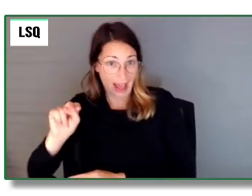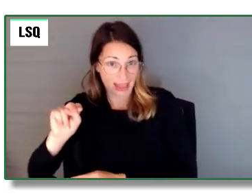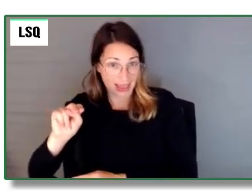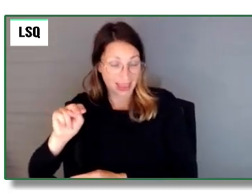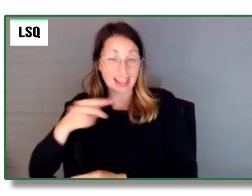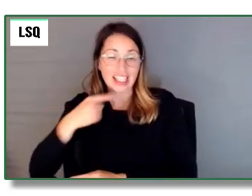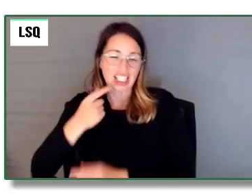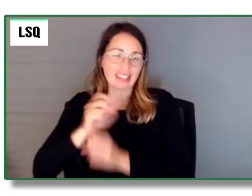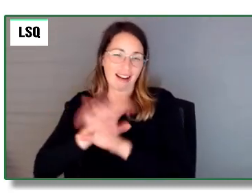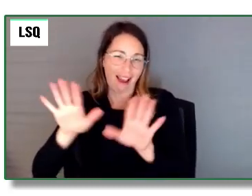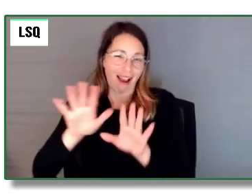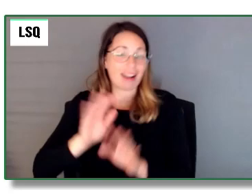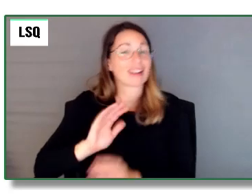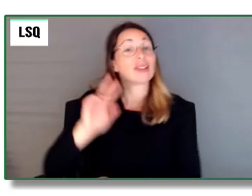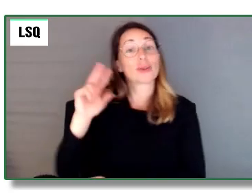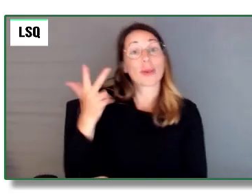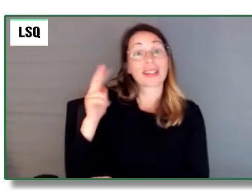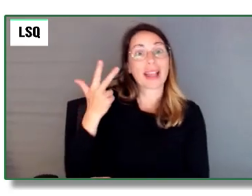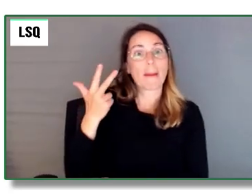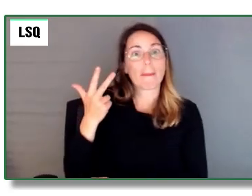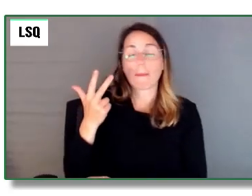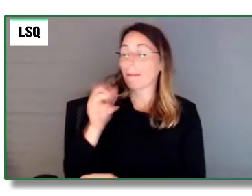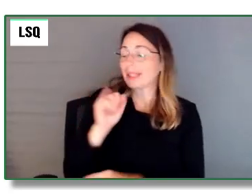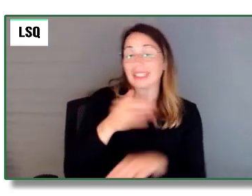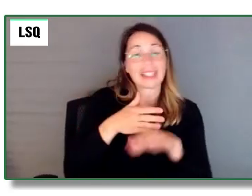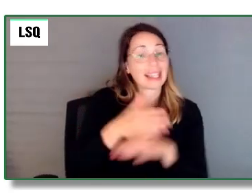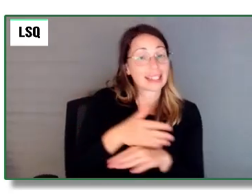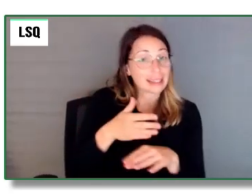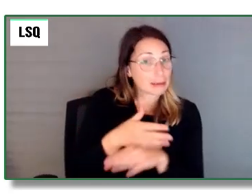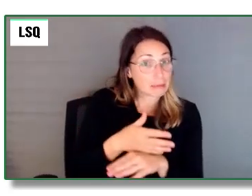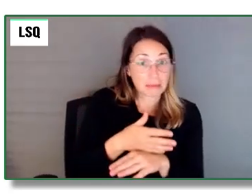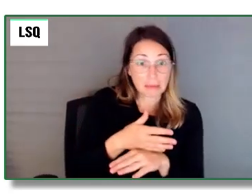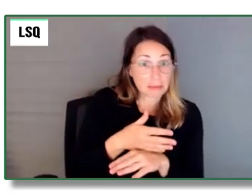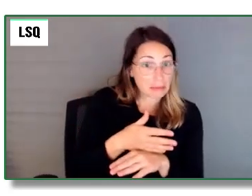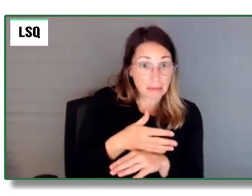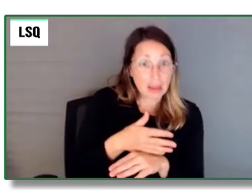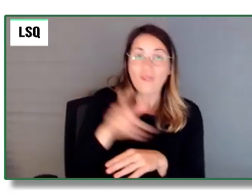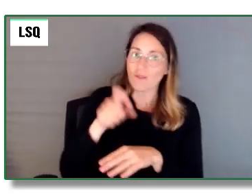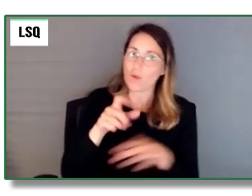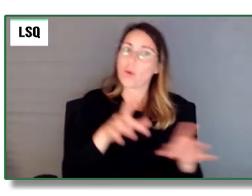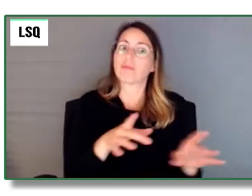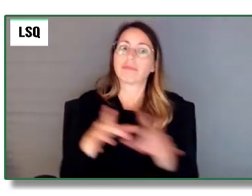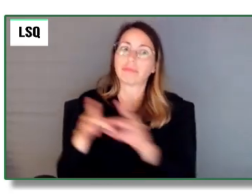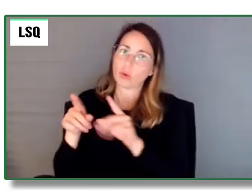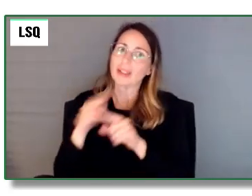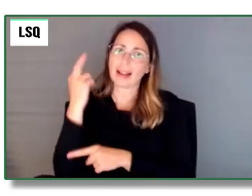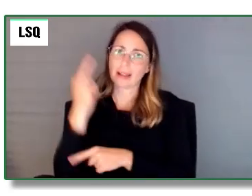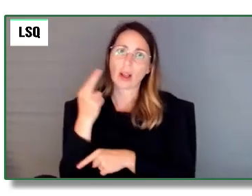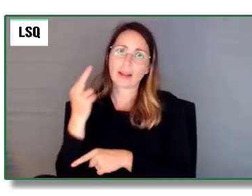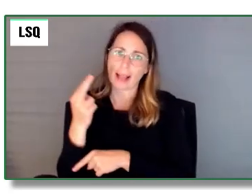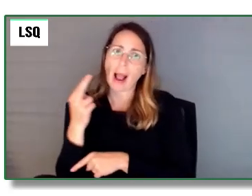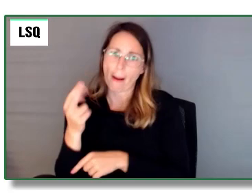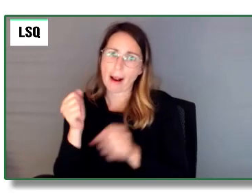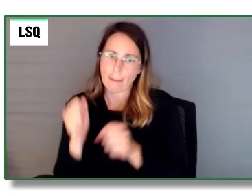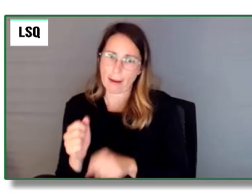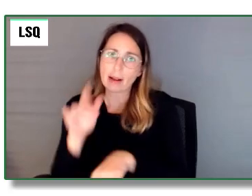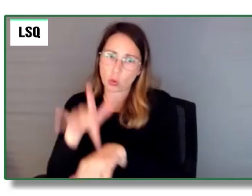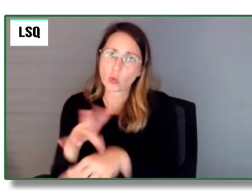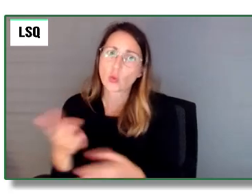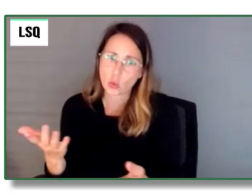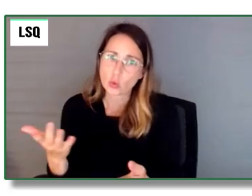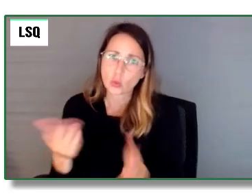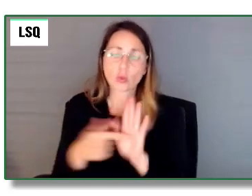ne peut pas parler d'accessibilité sans penser à l'abordabilité. Cela comprend les